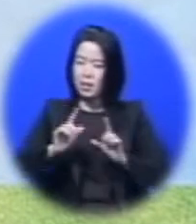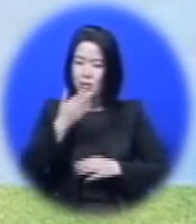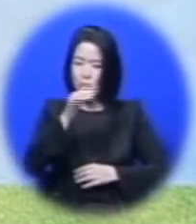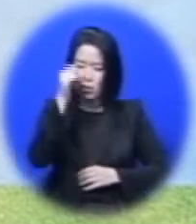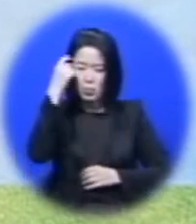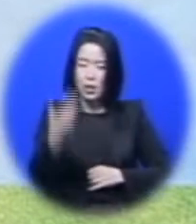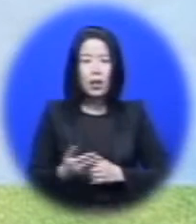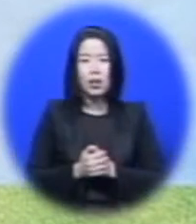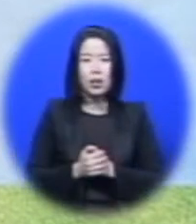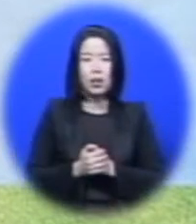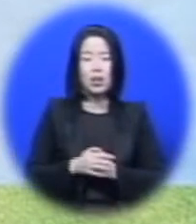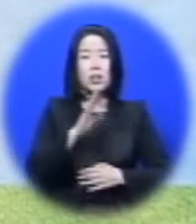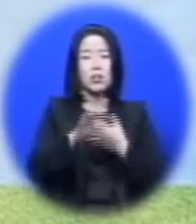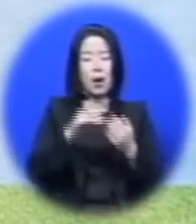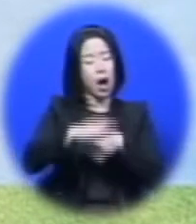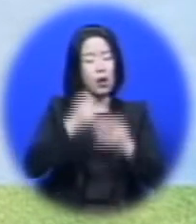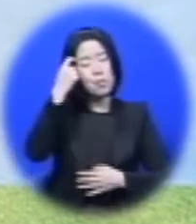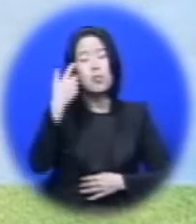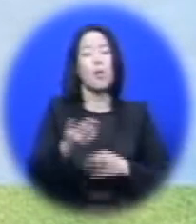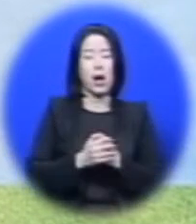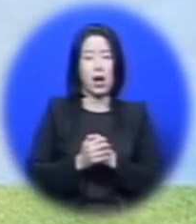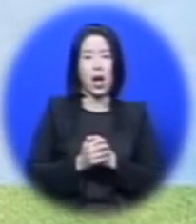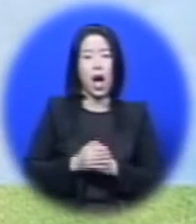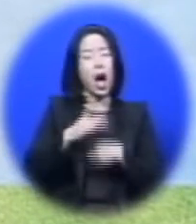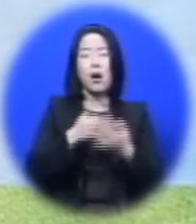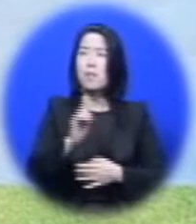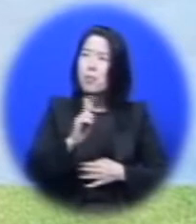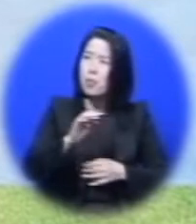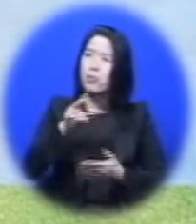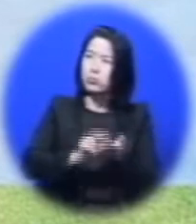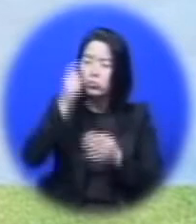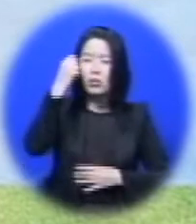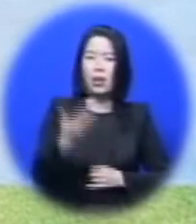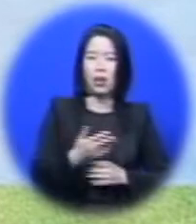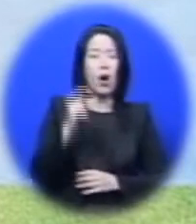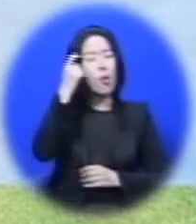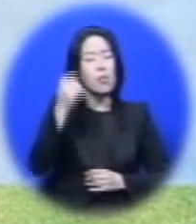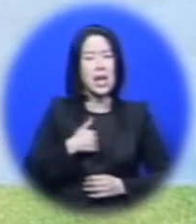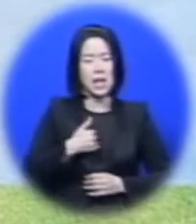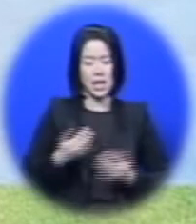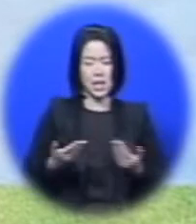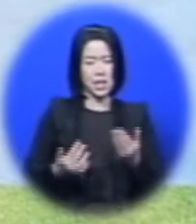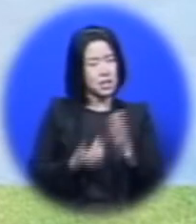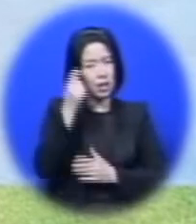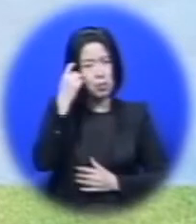것인가? 그러면 하나님께 묻는 거예요. 하나님, 뭐가 문제지요? 왜 이런 일이 저에게 일어난